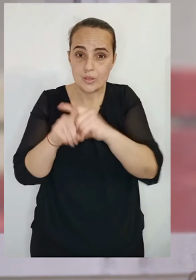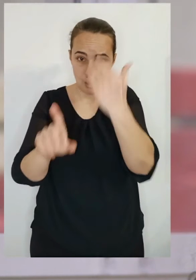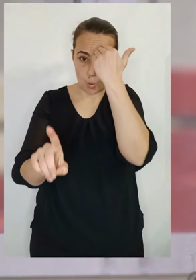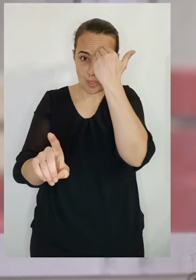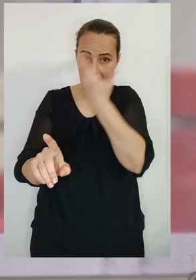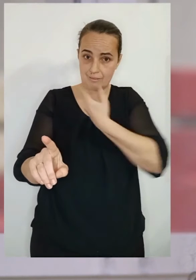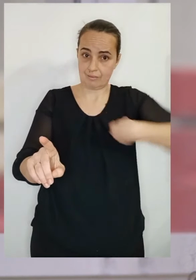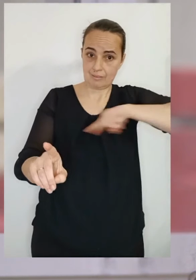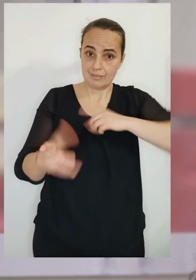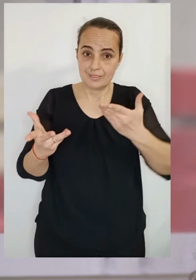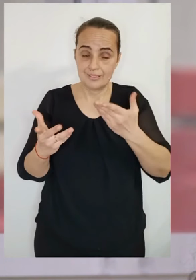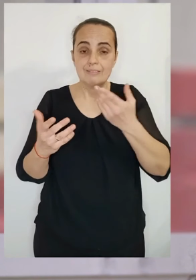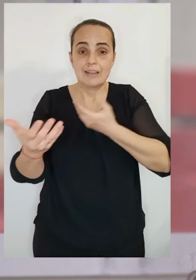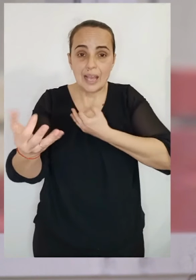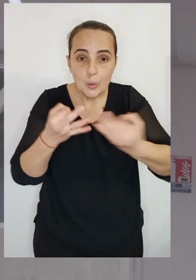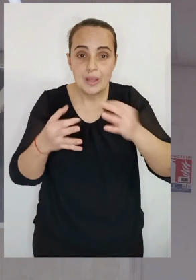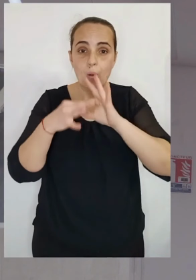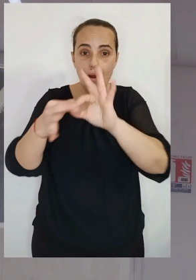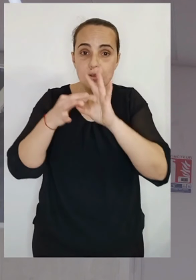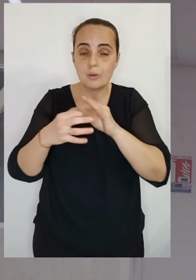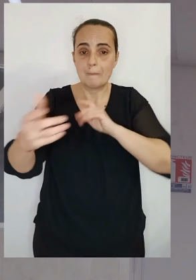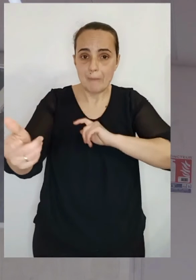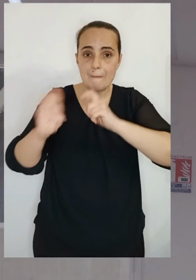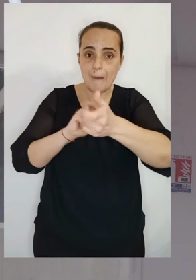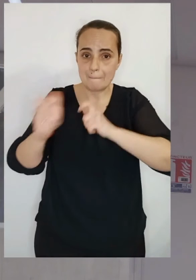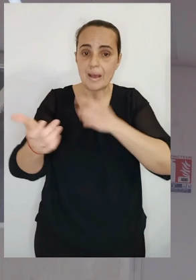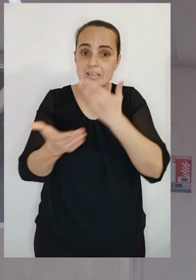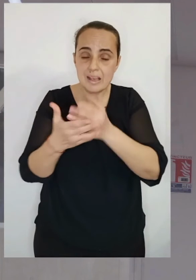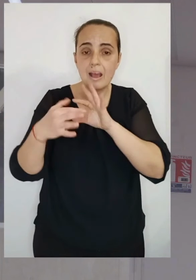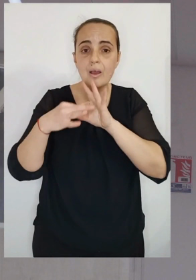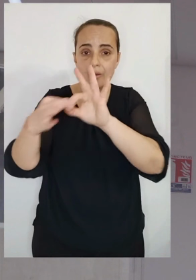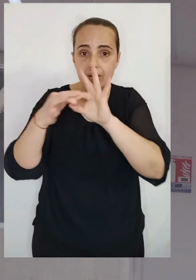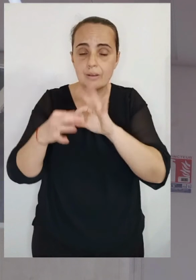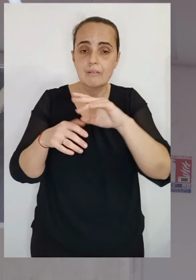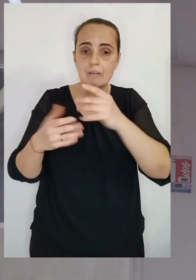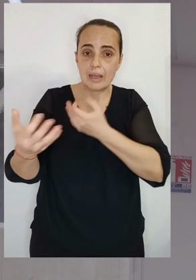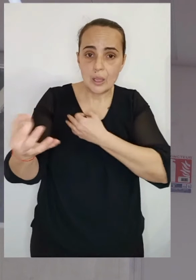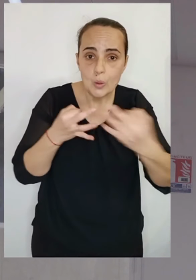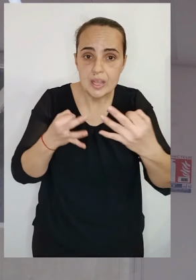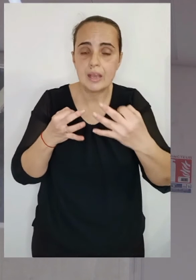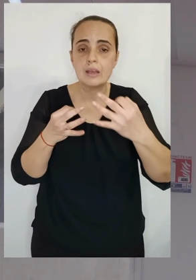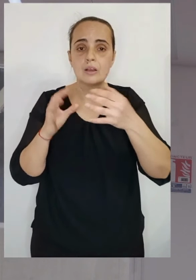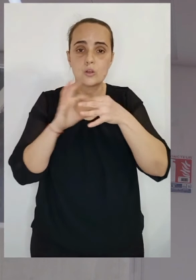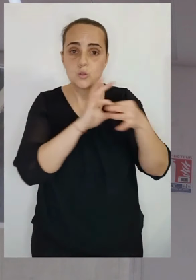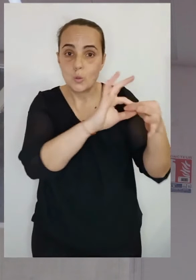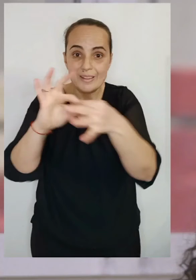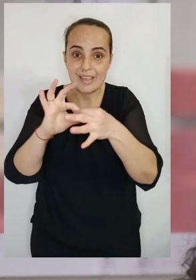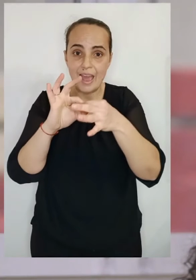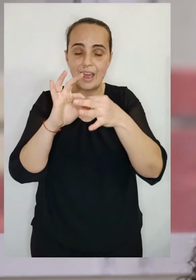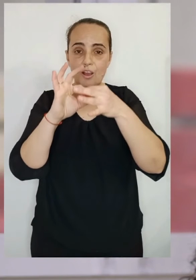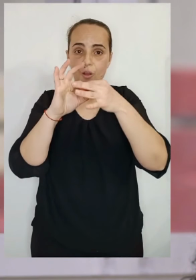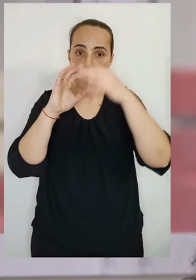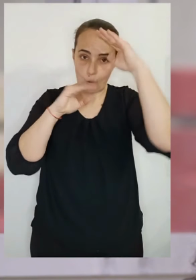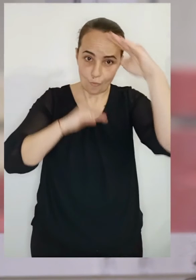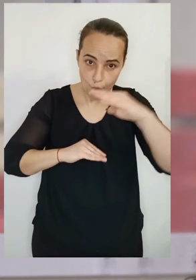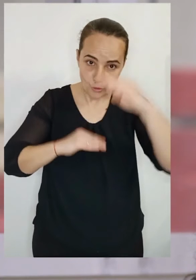aussi. Et on est dans ces relations régulières. Et c'est parce qu'on est dans ces relations régulières, à la fois de solidarité et de confiance, que quand on leur a dit, nous,